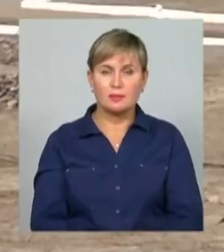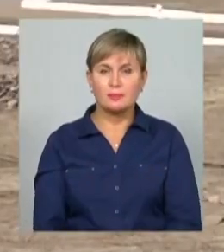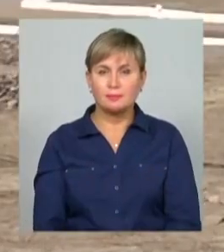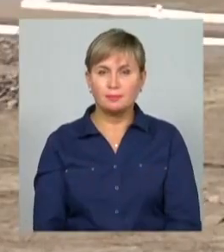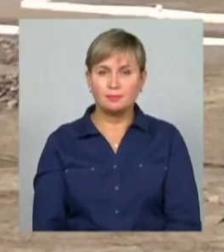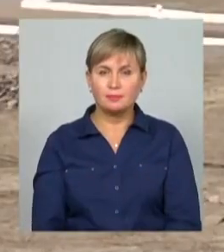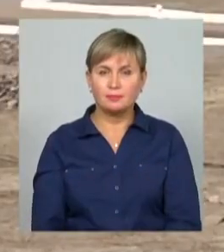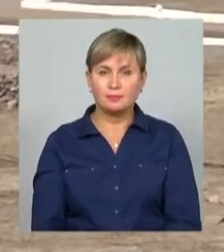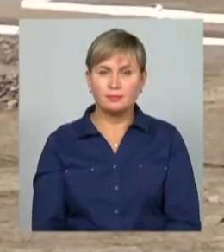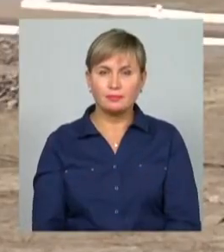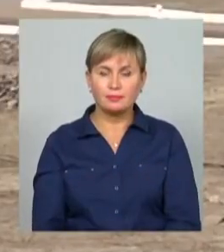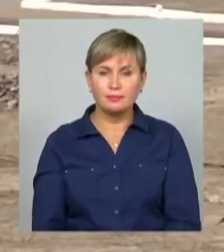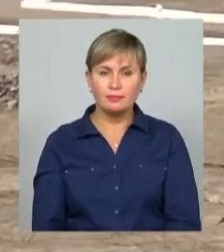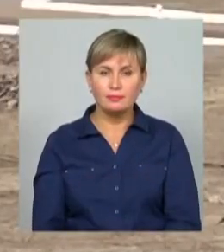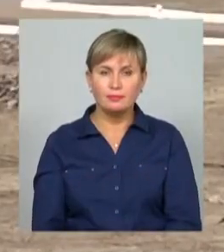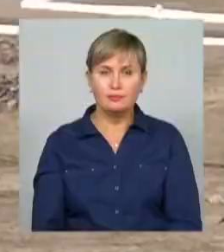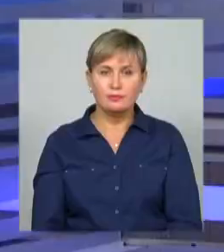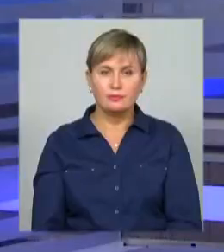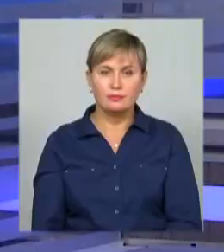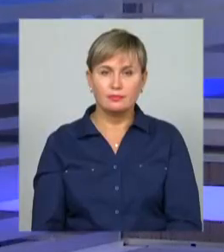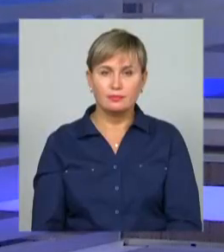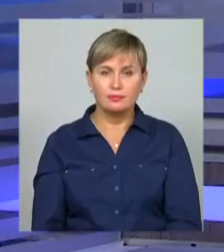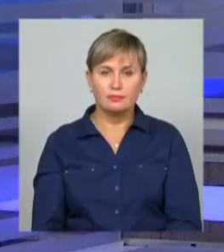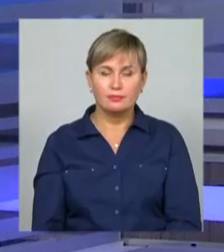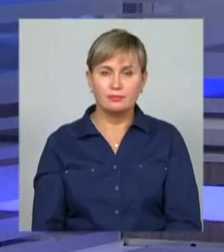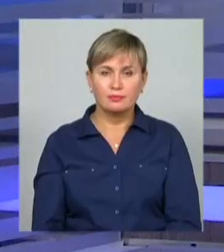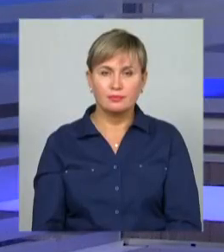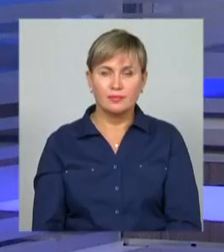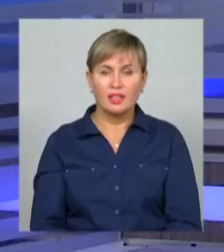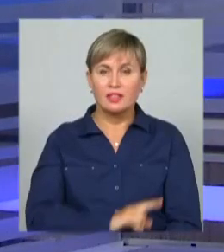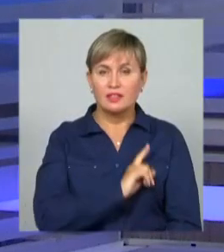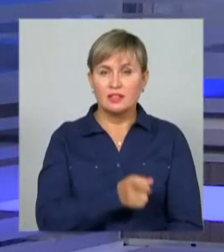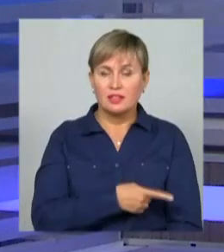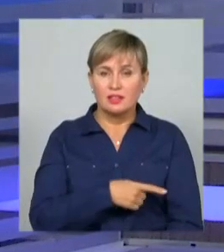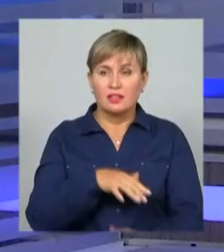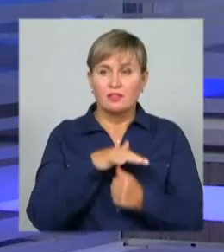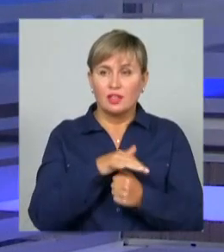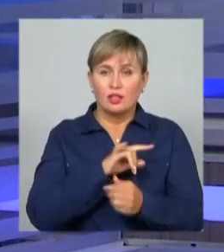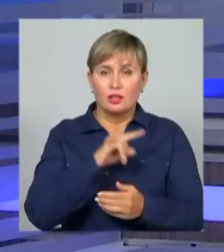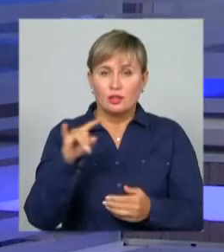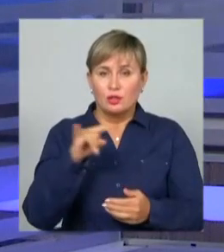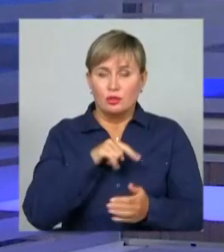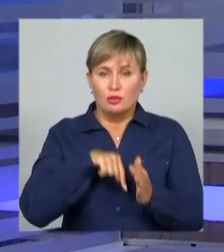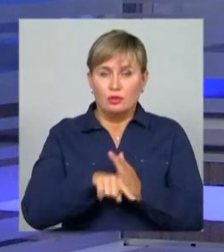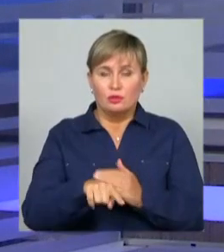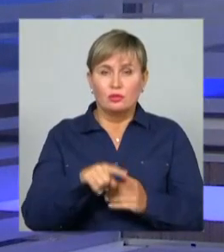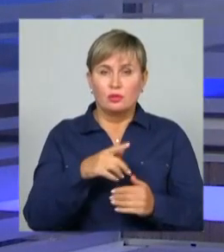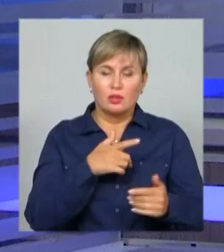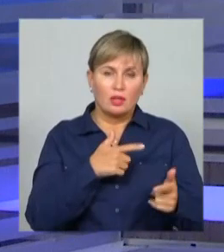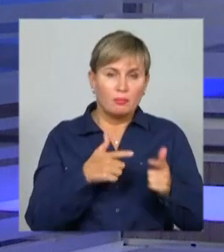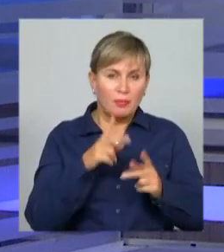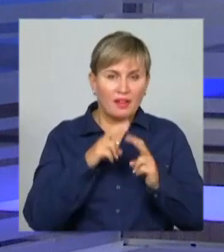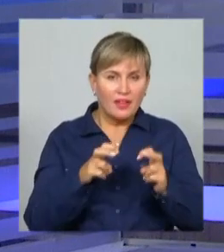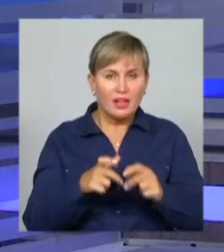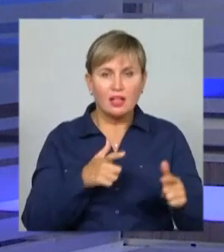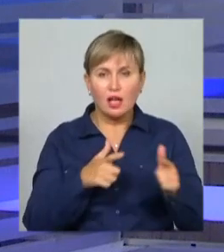Медет Саматулы, телеканал «Алматы». Между тем, силы воздушной обороны Казахстана проверили на боевую готовность.